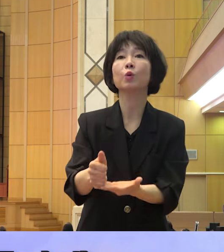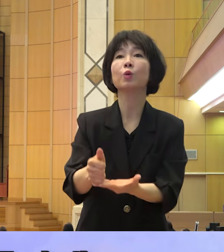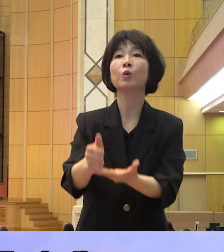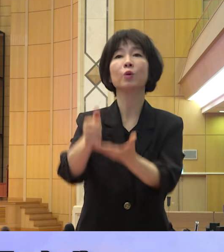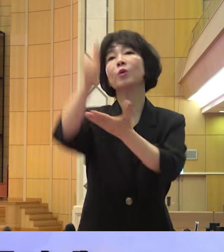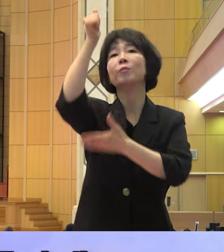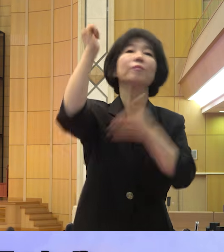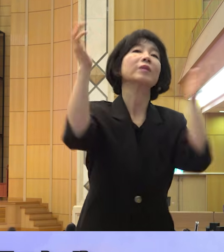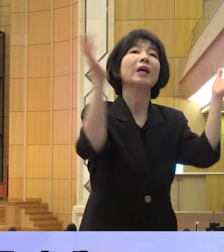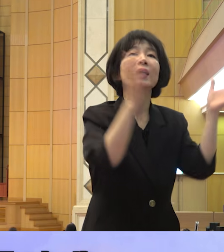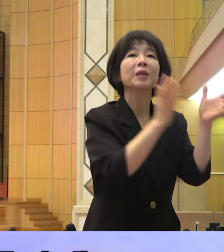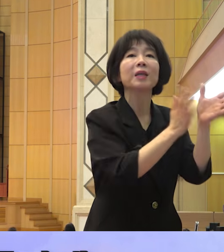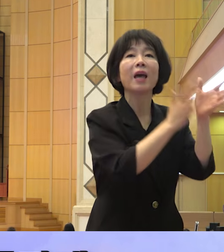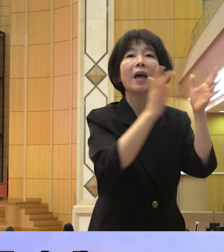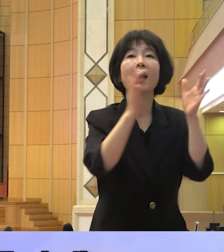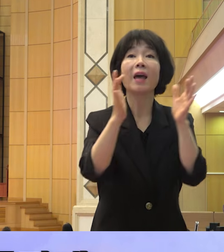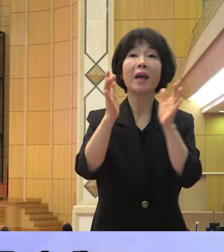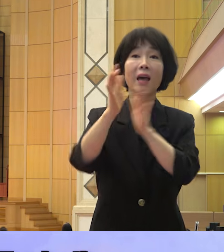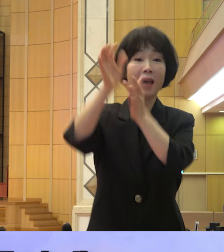예수